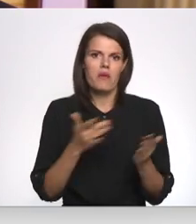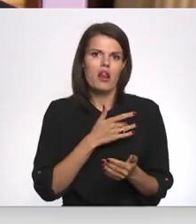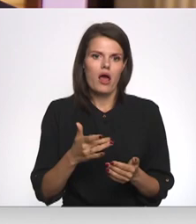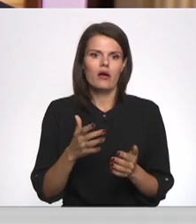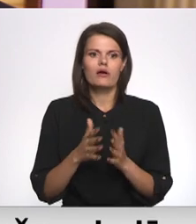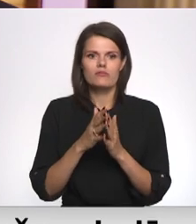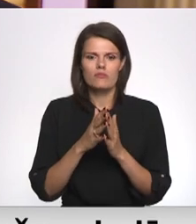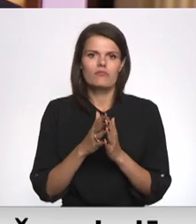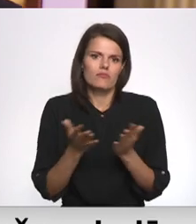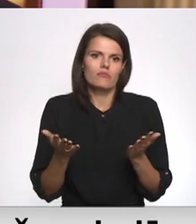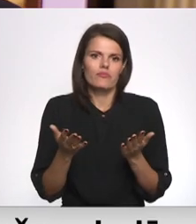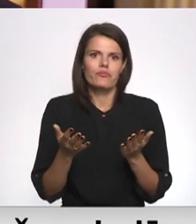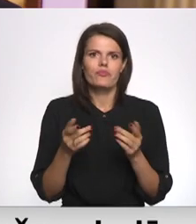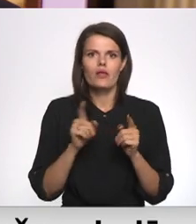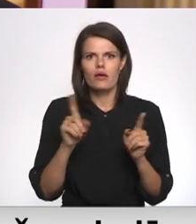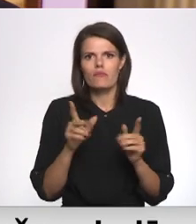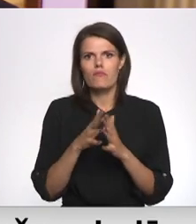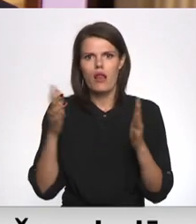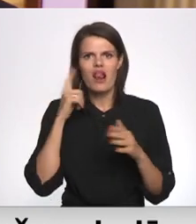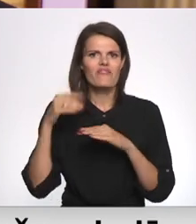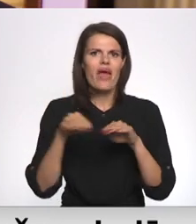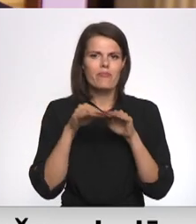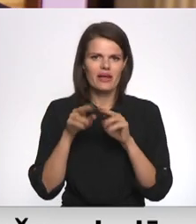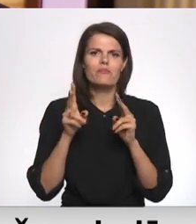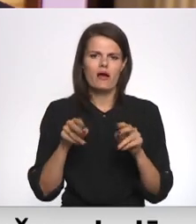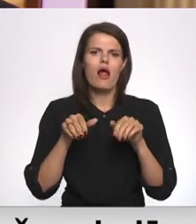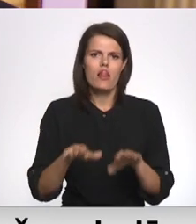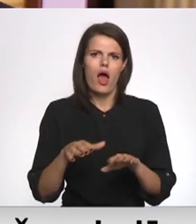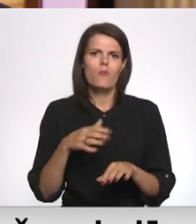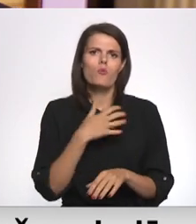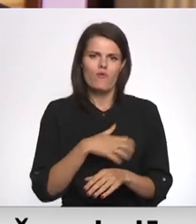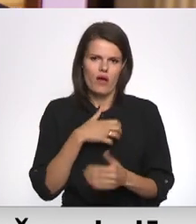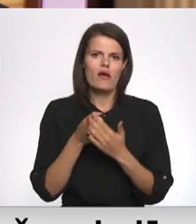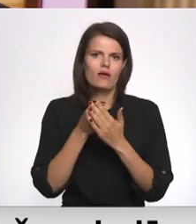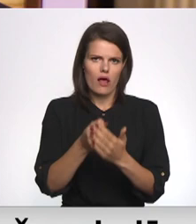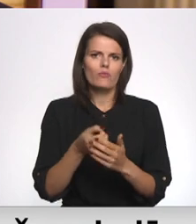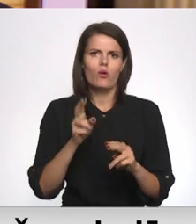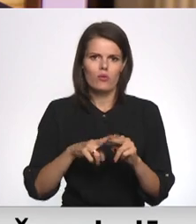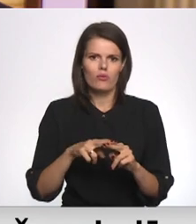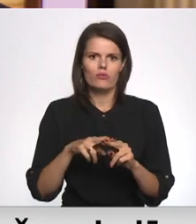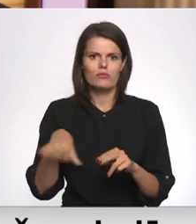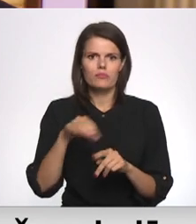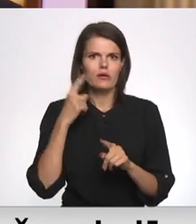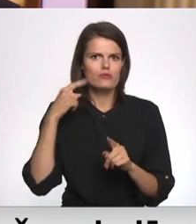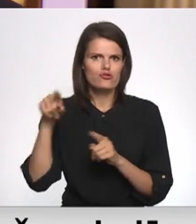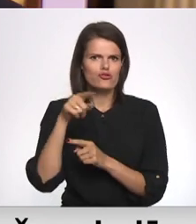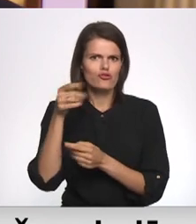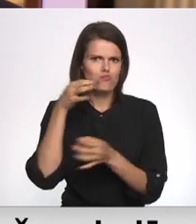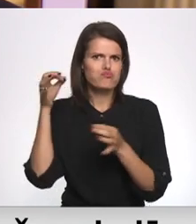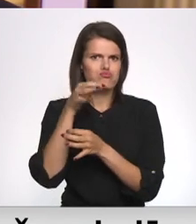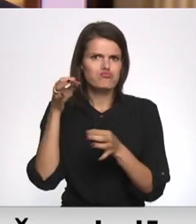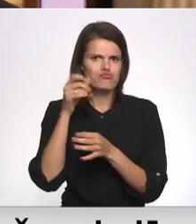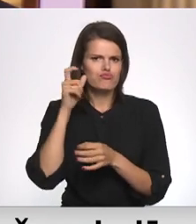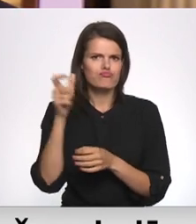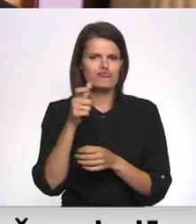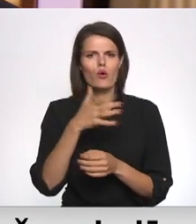ka liela eksistē tāda liela vienprātība, ka tas lēmums ir jāatbalsta un jāpārīt. Mēs dzirdam tagad arī. Jā, protams, tas ir